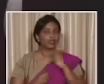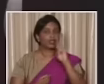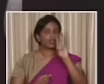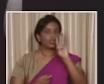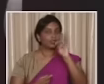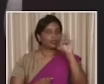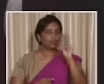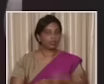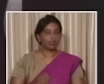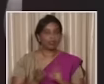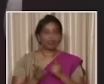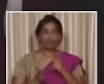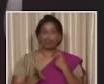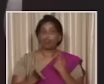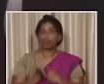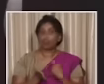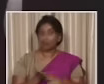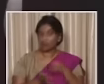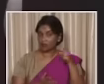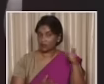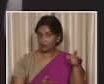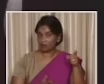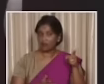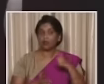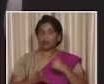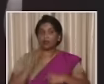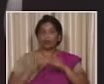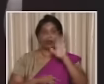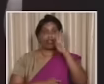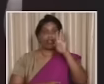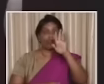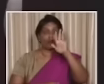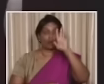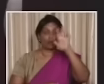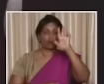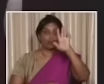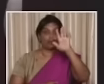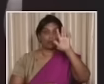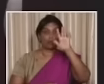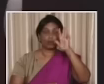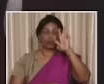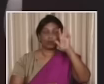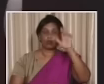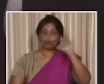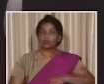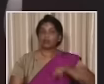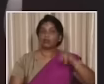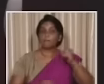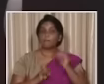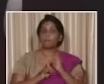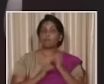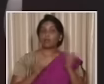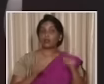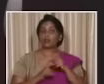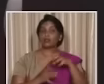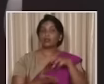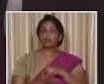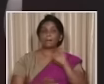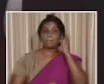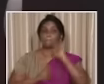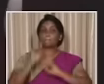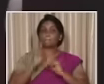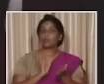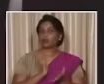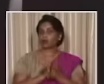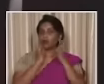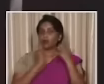කරේවත් නැහැ ඔබතුමාට නමුත් රොෂාන් රණසිංහට මනාප 90650 වරප්‍රසාදයට එතන හානියක් කියලා නැහැ නේ කොළඹ දිස්ත්‍රික්කේ 150ක